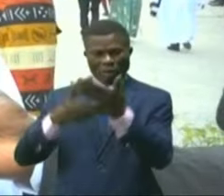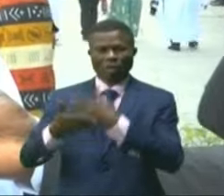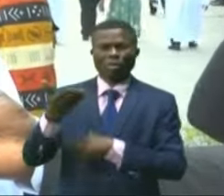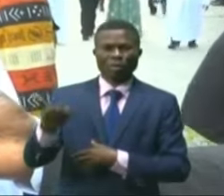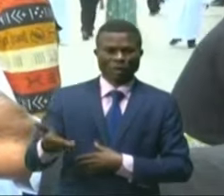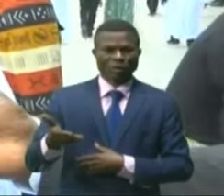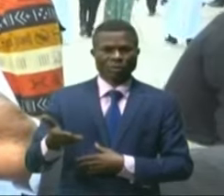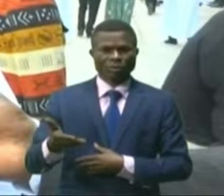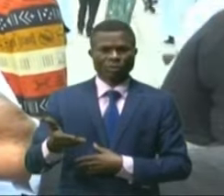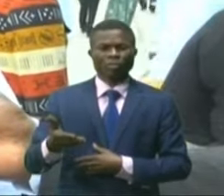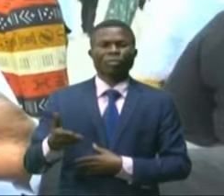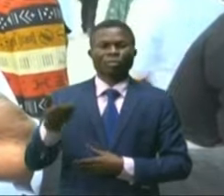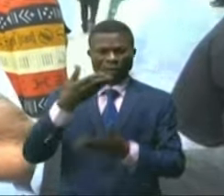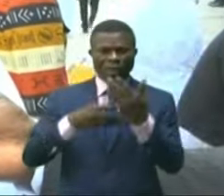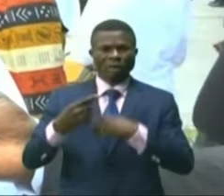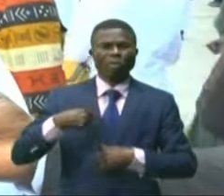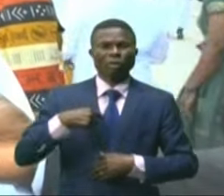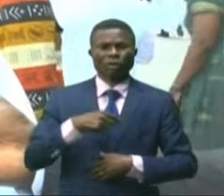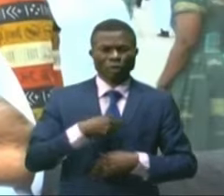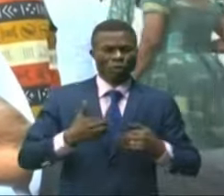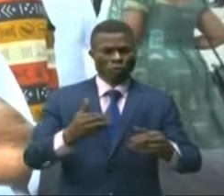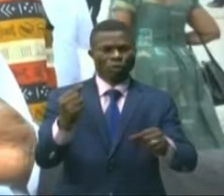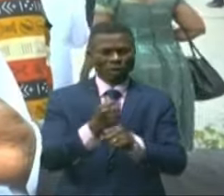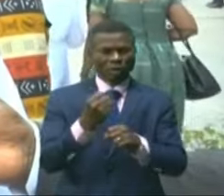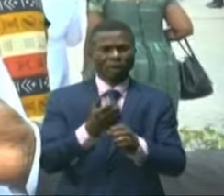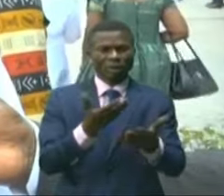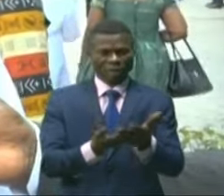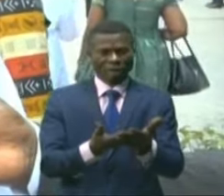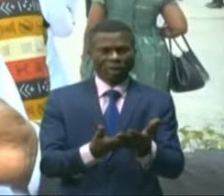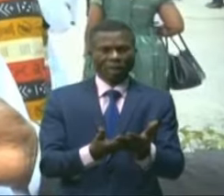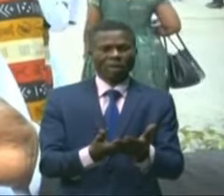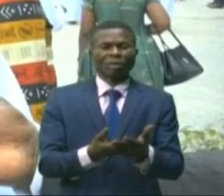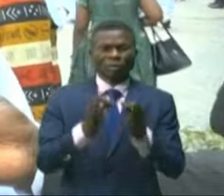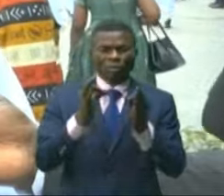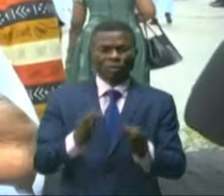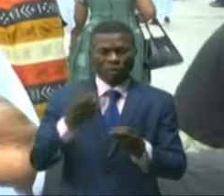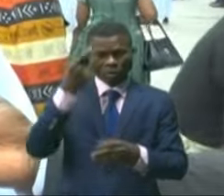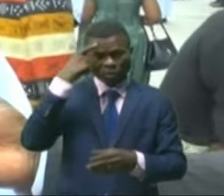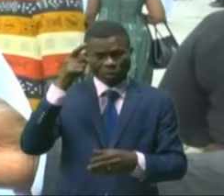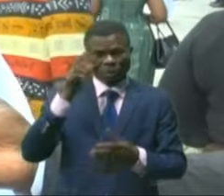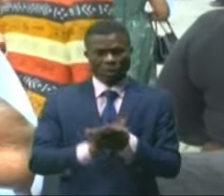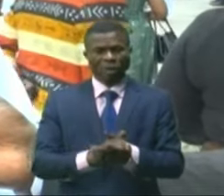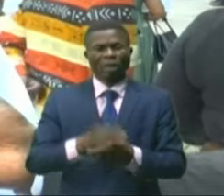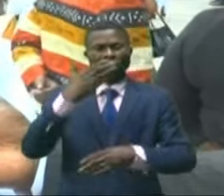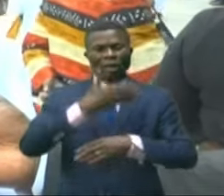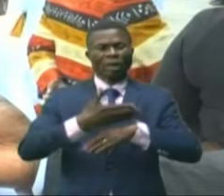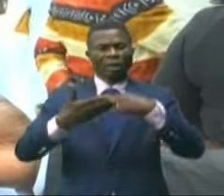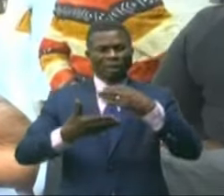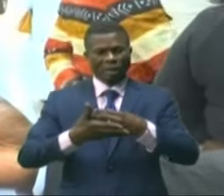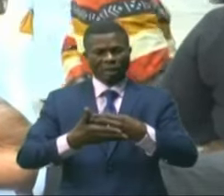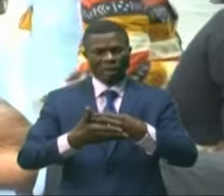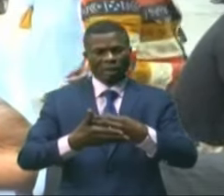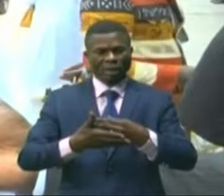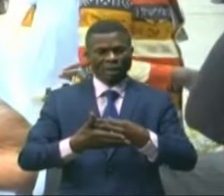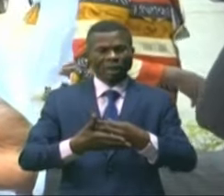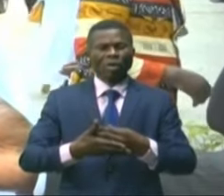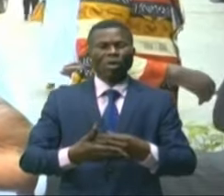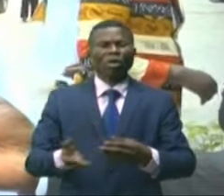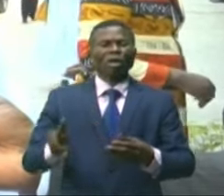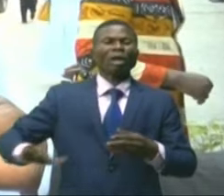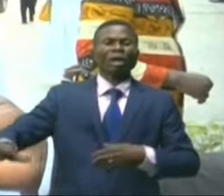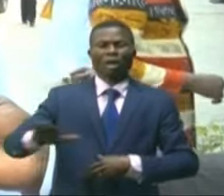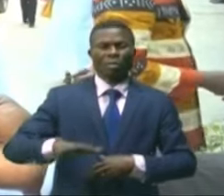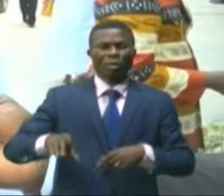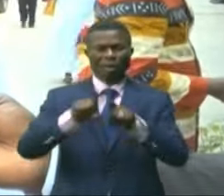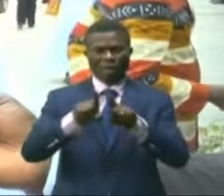génération qui viendra pour faire avancer l'œuvre de Dieu, pour édifier la nation